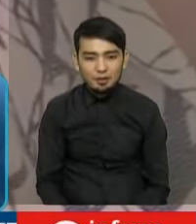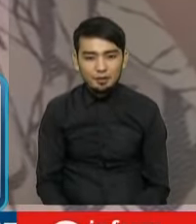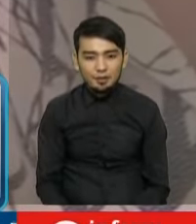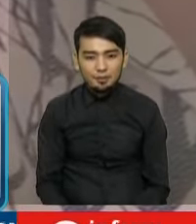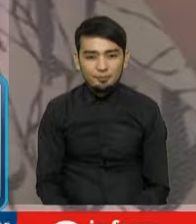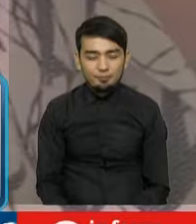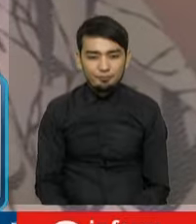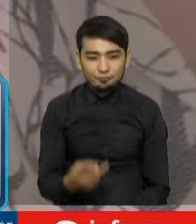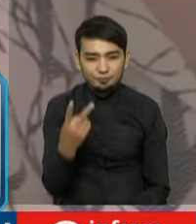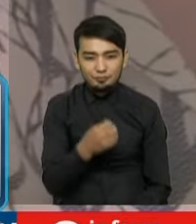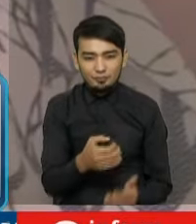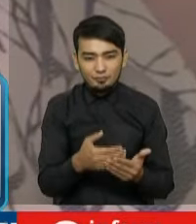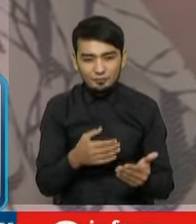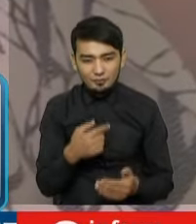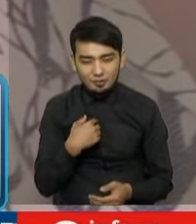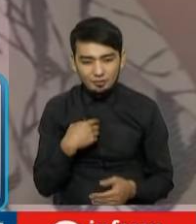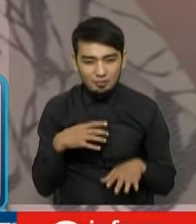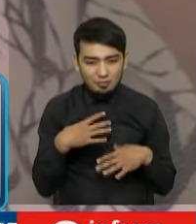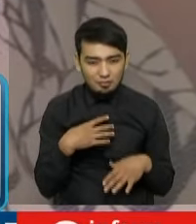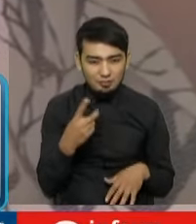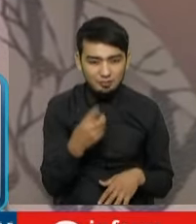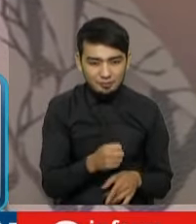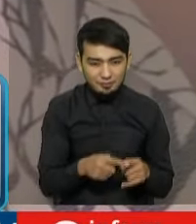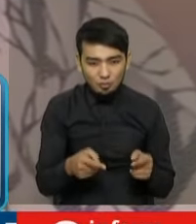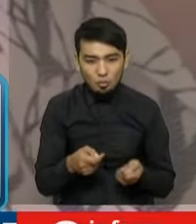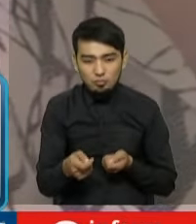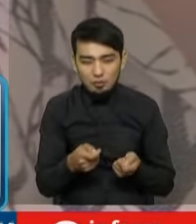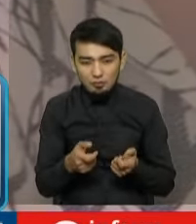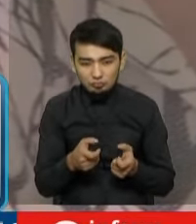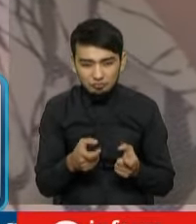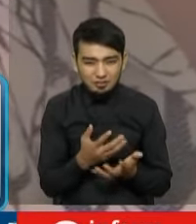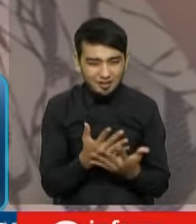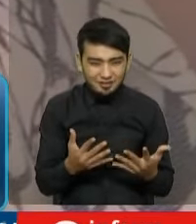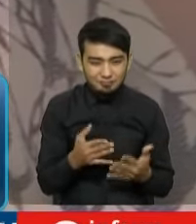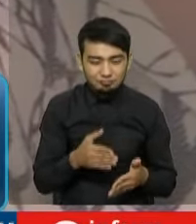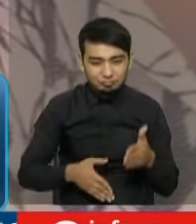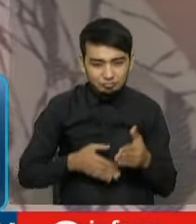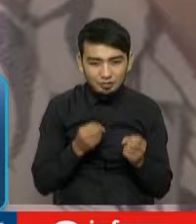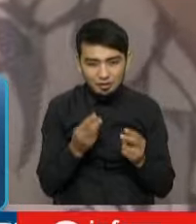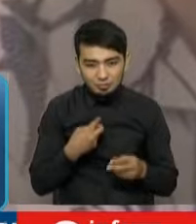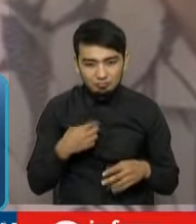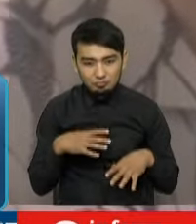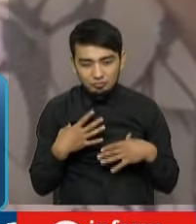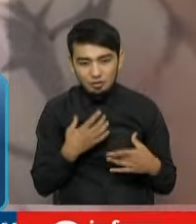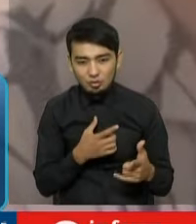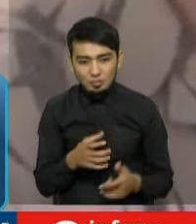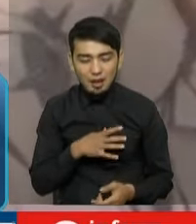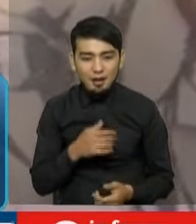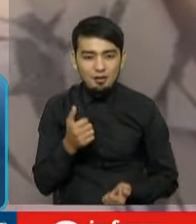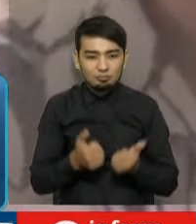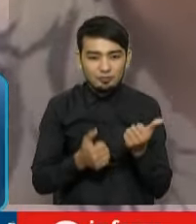2 апта бұрын дайын болды. Және осы 2 апта біз оны проверить етіп дайындалғанбыз. Жарыс барысында